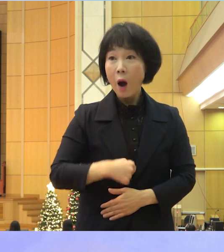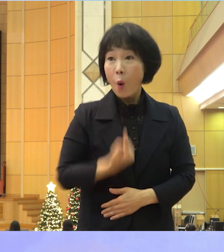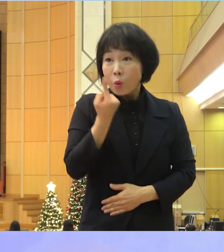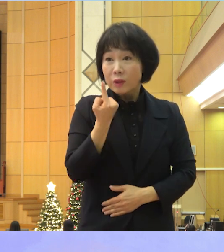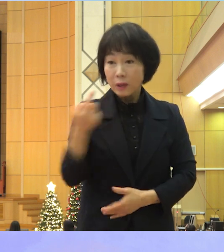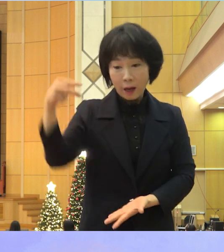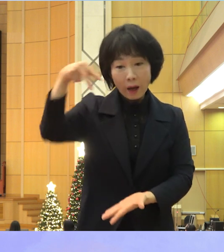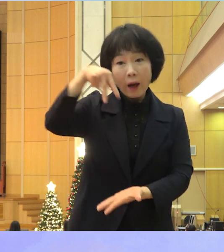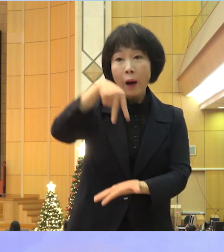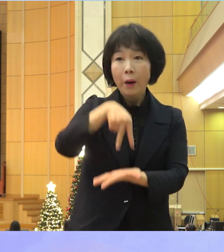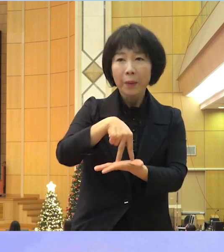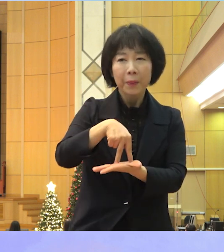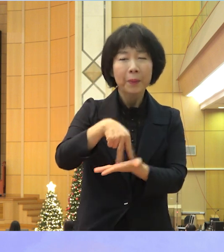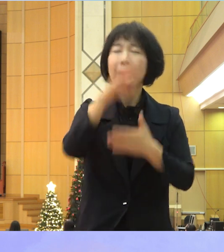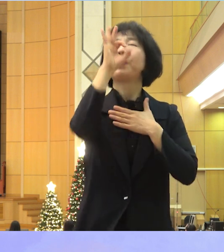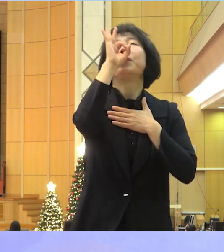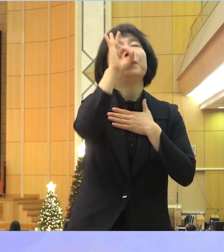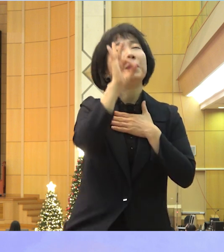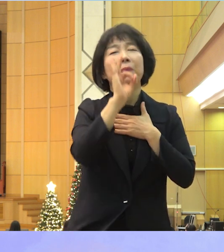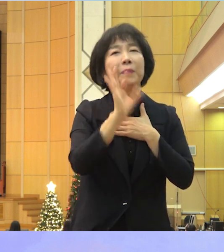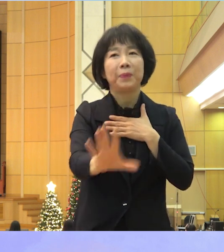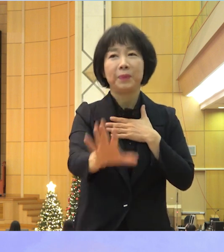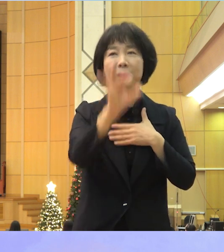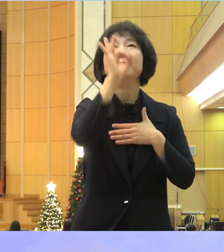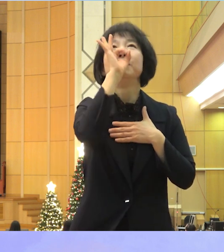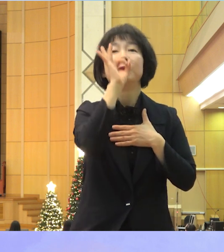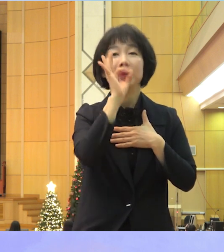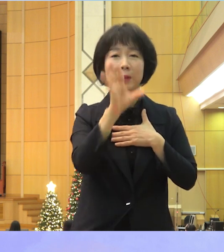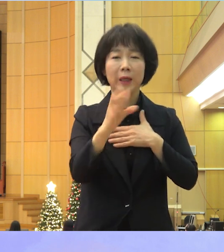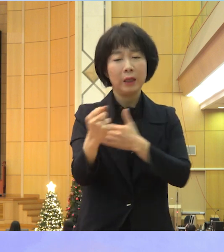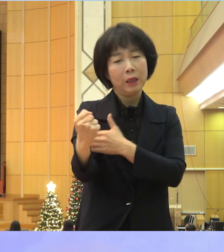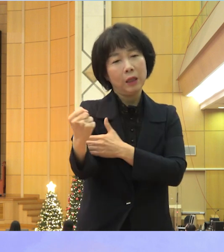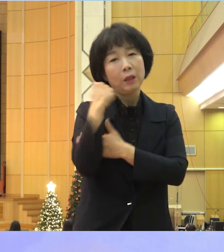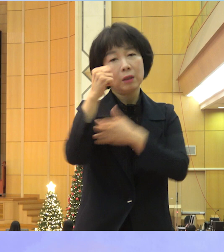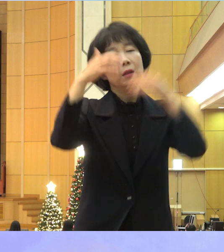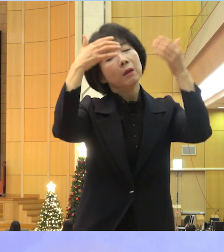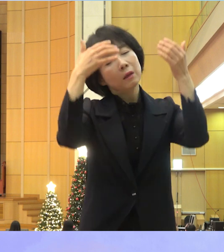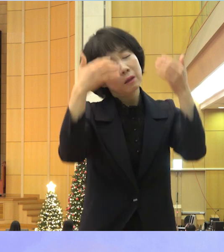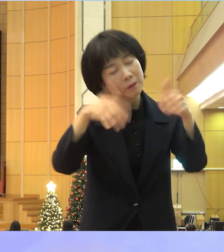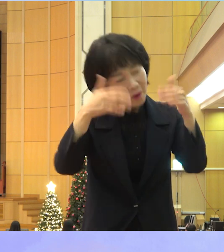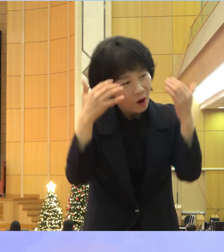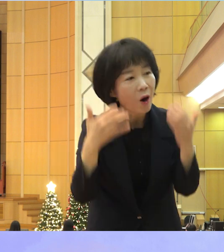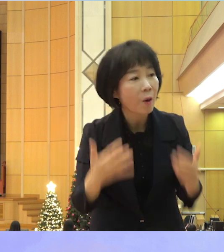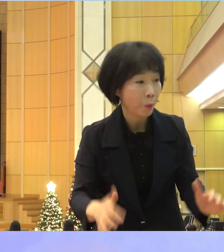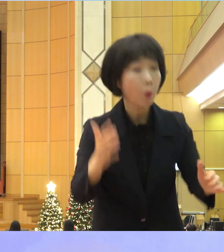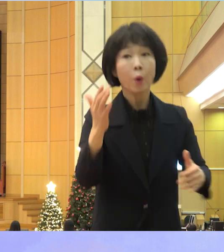없네. 나 혼자 못 서리.